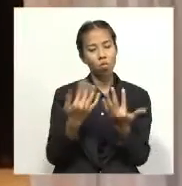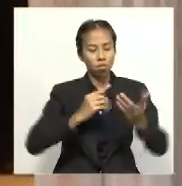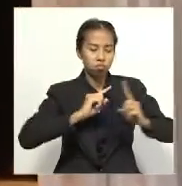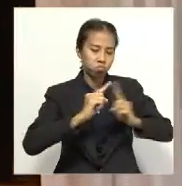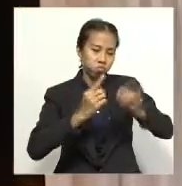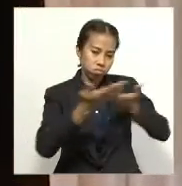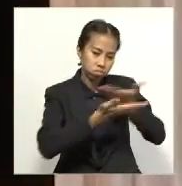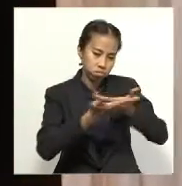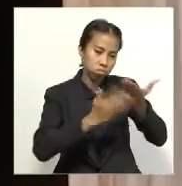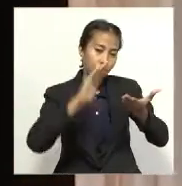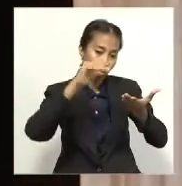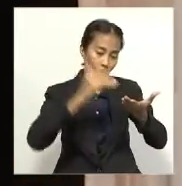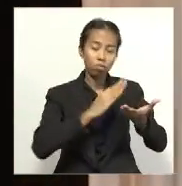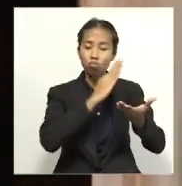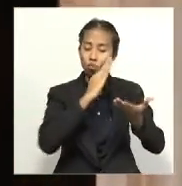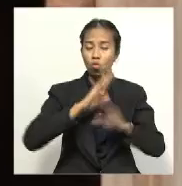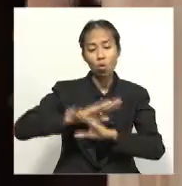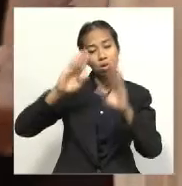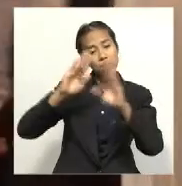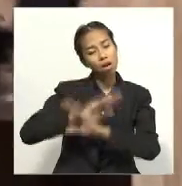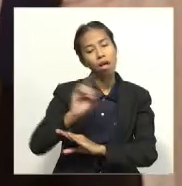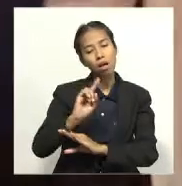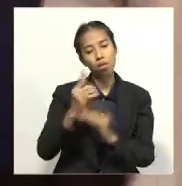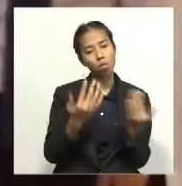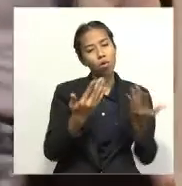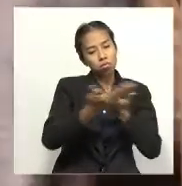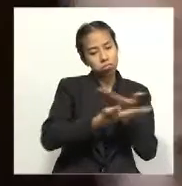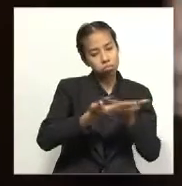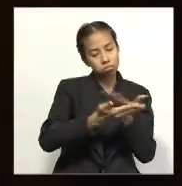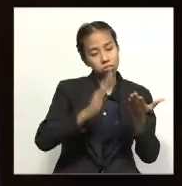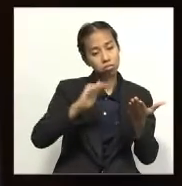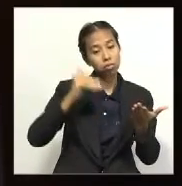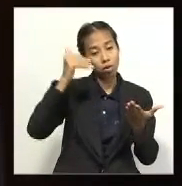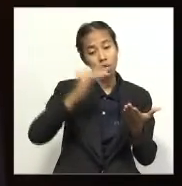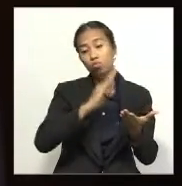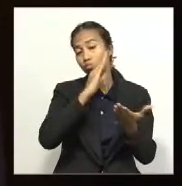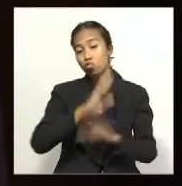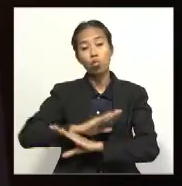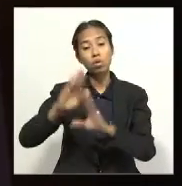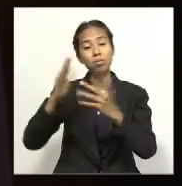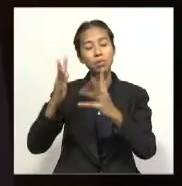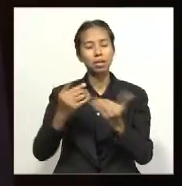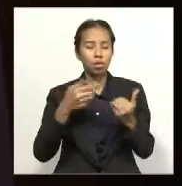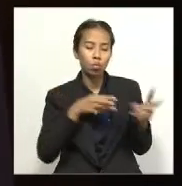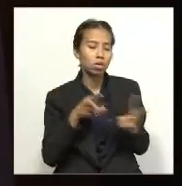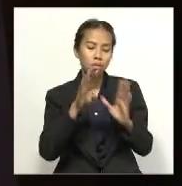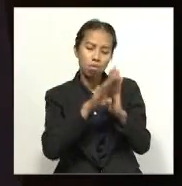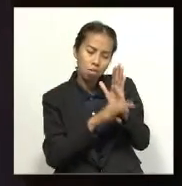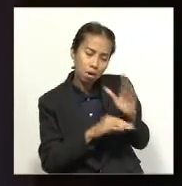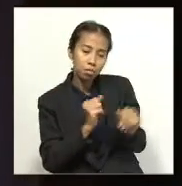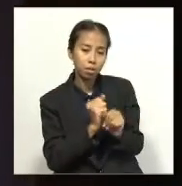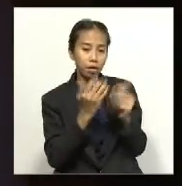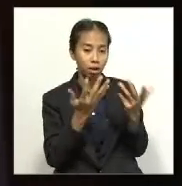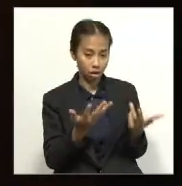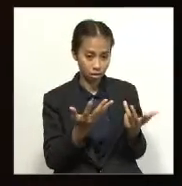นจะยกเลิกการนำเข้าขยะอิเล็กทรอนิกส์หรือไม่นั้นต้องมีการพิจารณากันอีกครั้งและหากไม่ยกเลิกการนำเข้าจะมีการดำเนินการอย่างไร